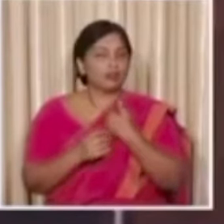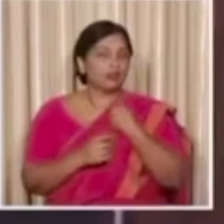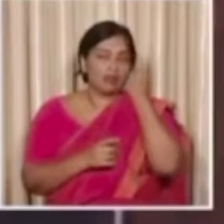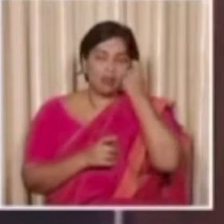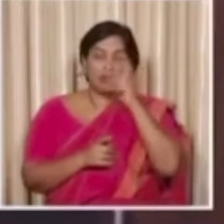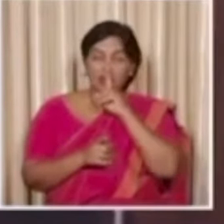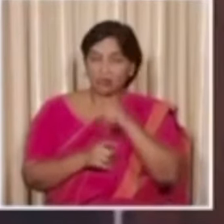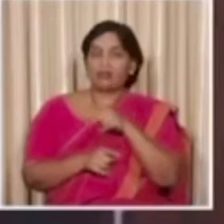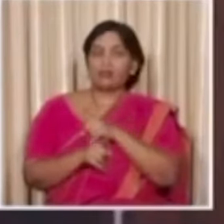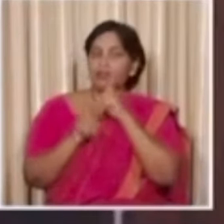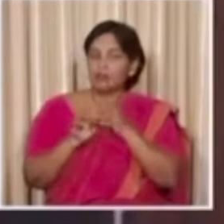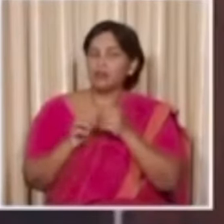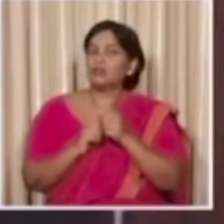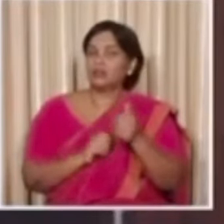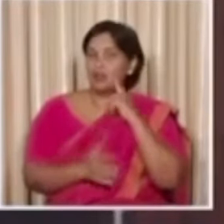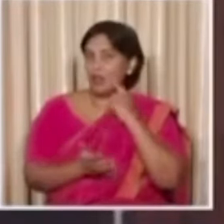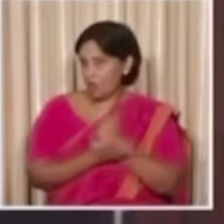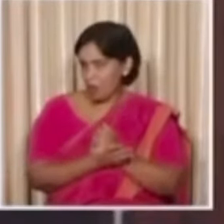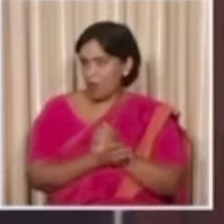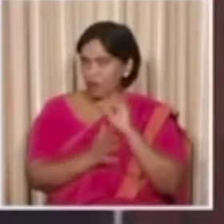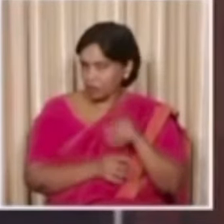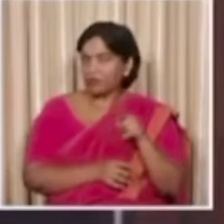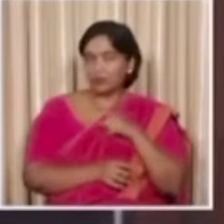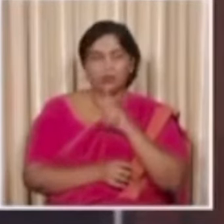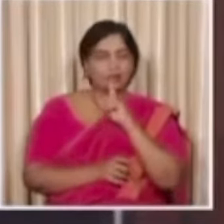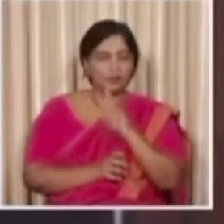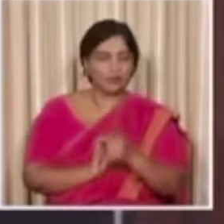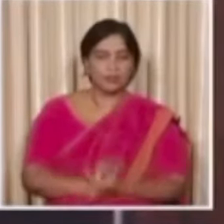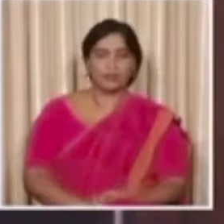කරපු විසඳුම ගන්න අමාරු තත්ත්වයක් තියෙනවද කියලා මම අහන්නේ.